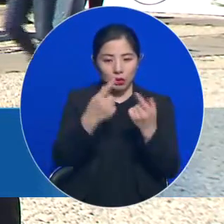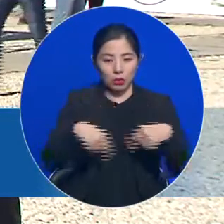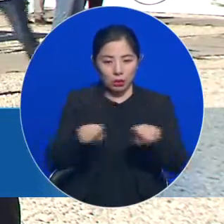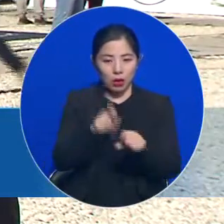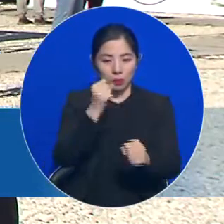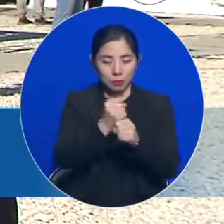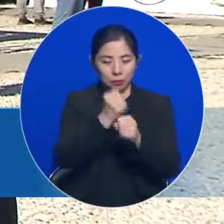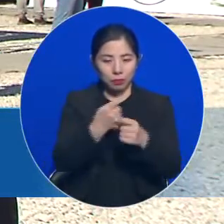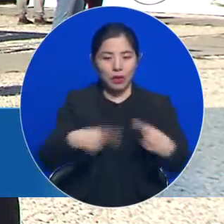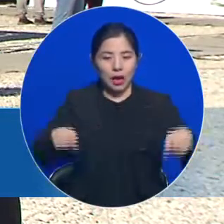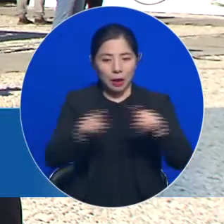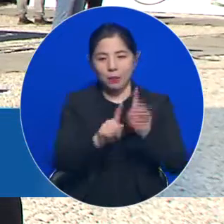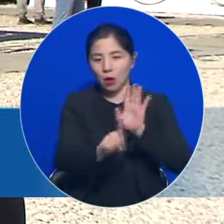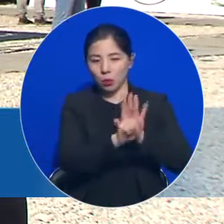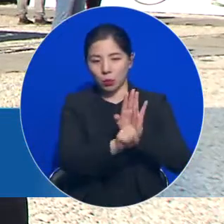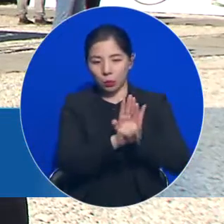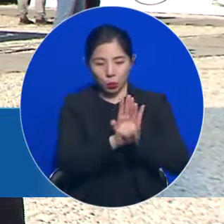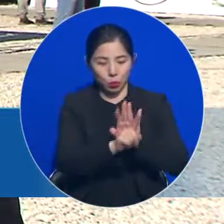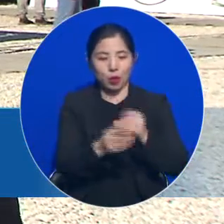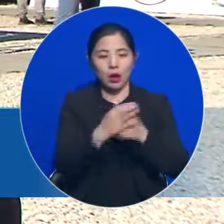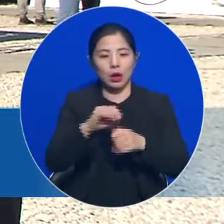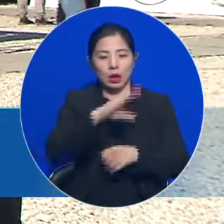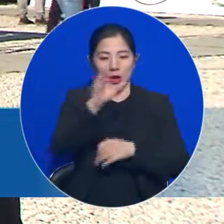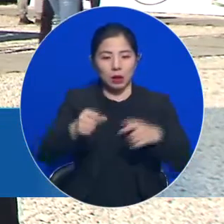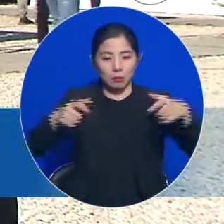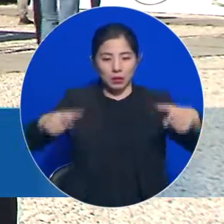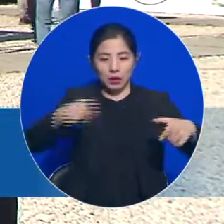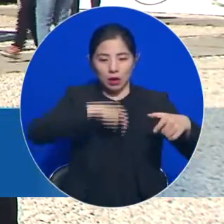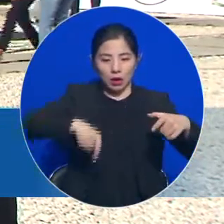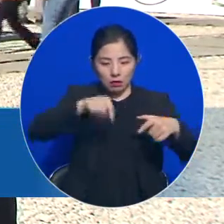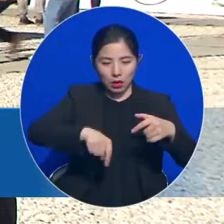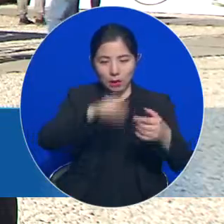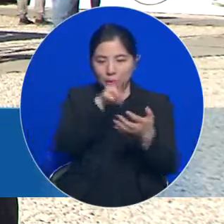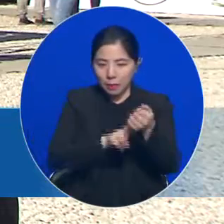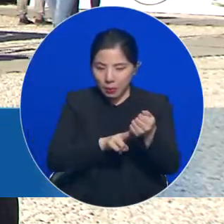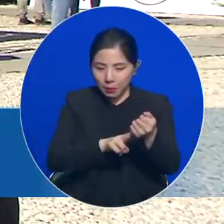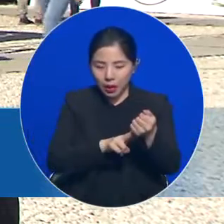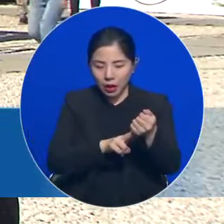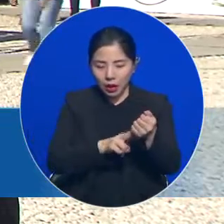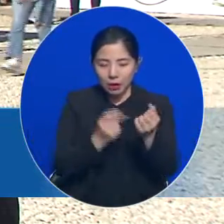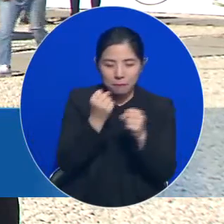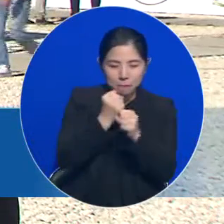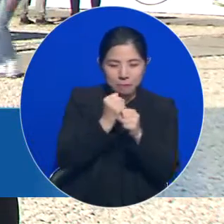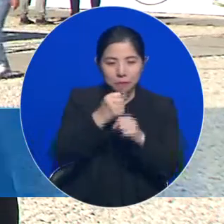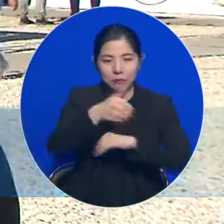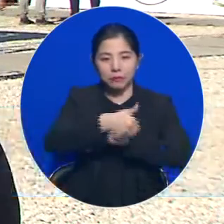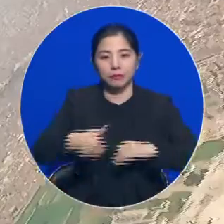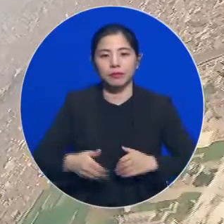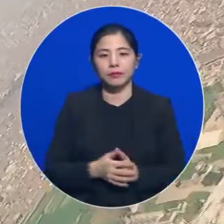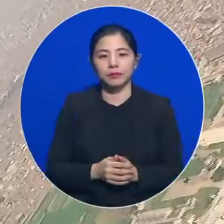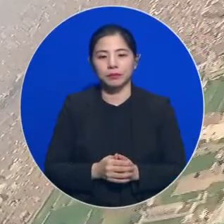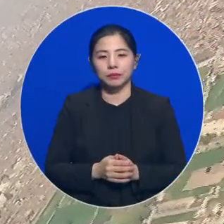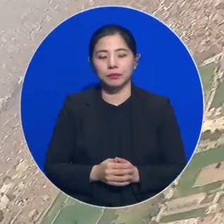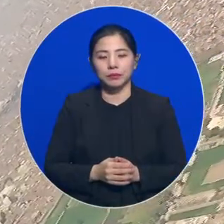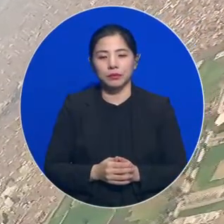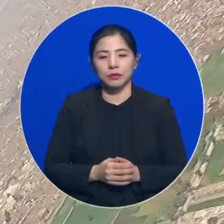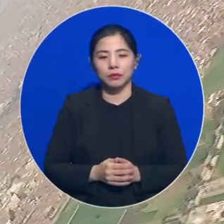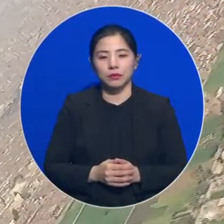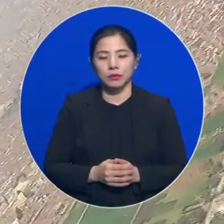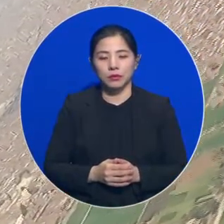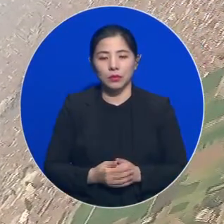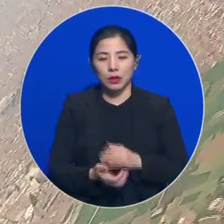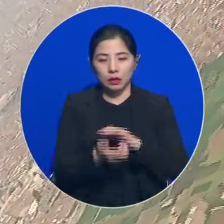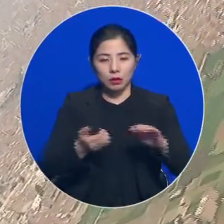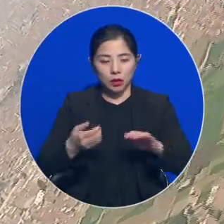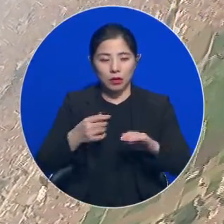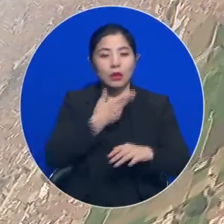생산, 공동 마케팅을 함으로써 이 아프리카 지역 내에서의 저희들의 판로를 개척할 계획입니다. 블랙 이글스는